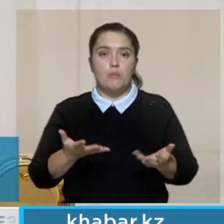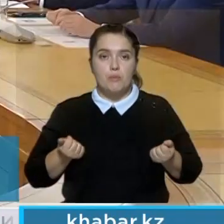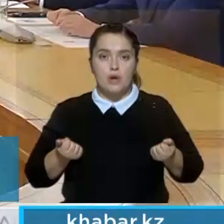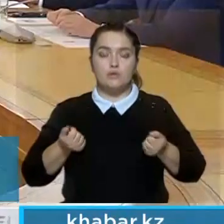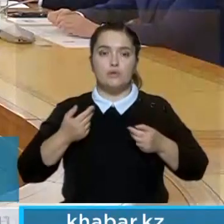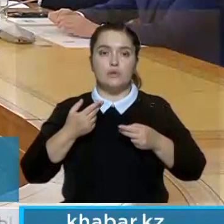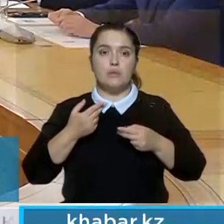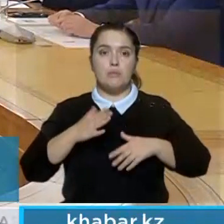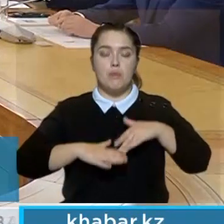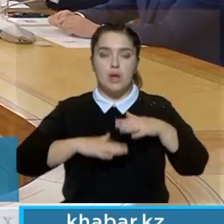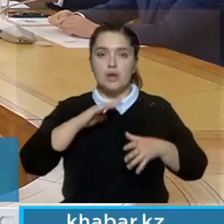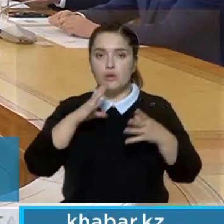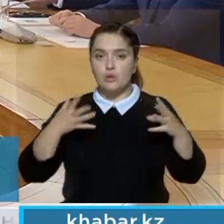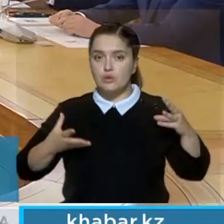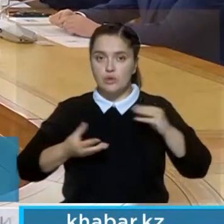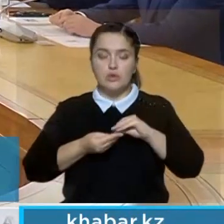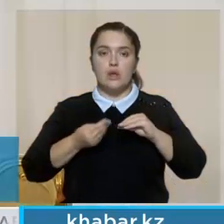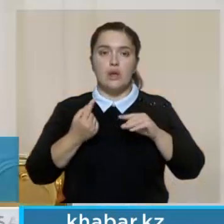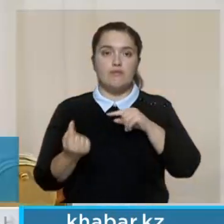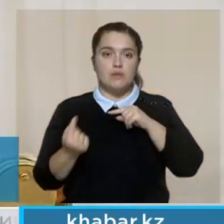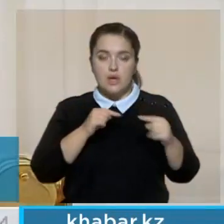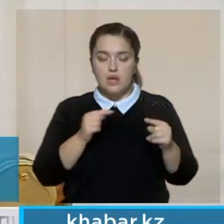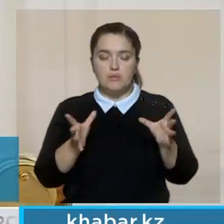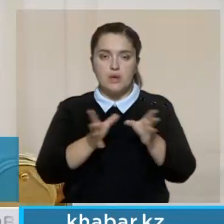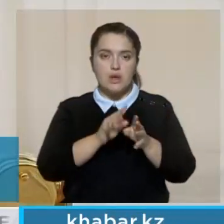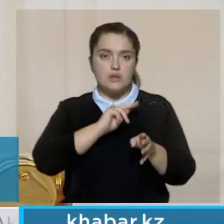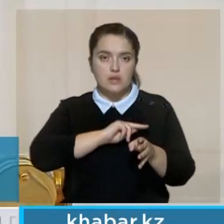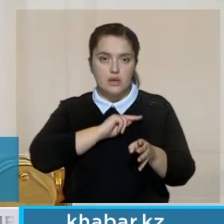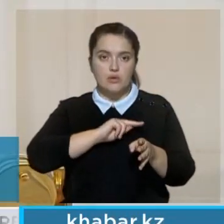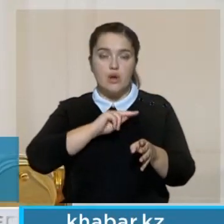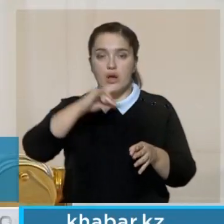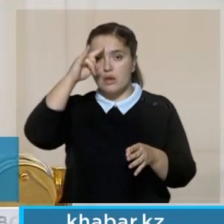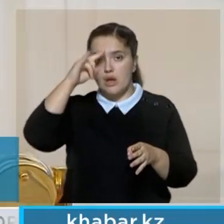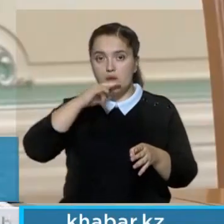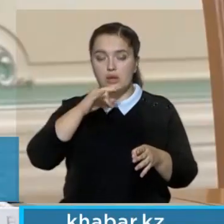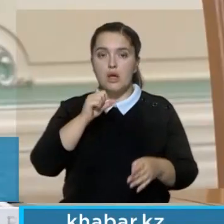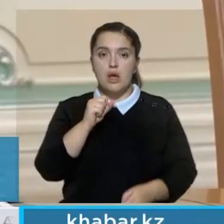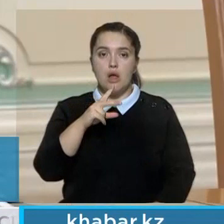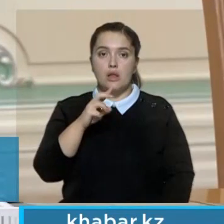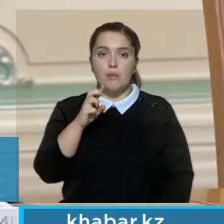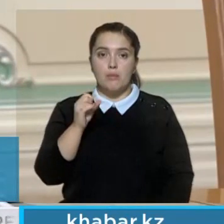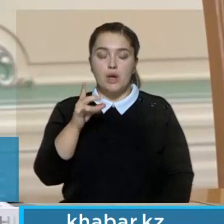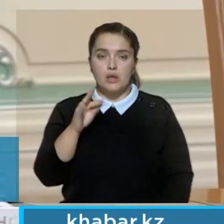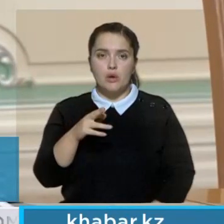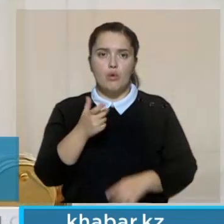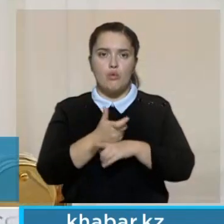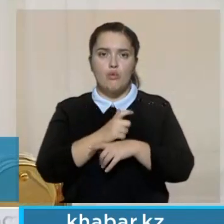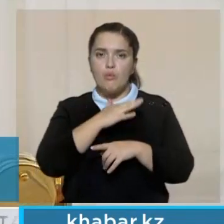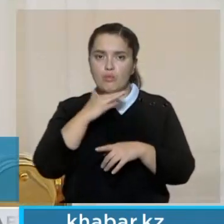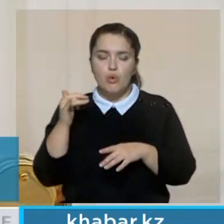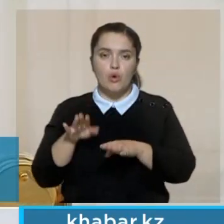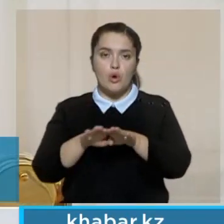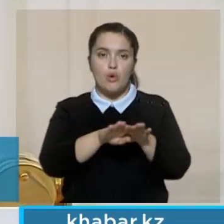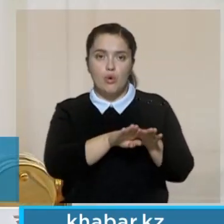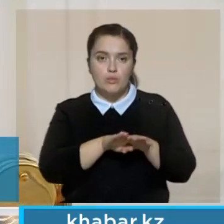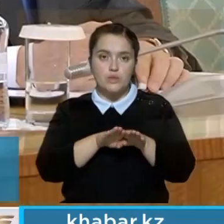практические результаты в плане нашего взаимного сотрудничества. Между Казахстаном и Албанией есть много общего. Мы